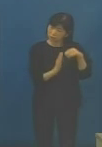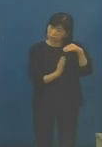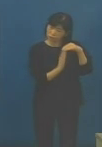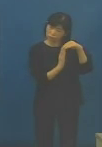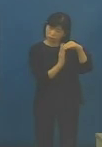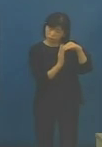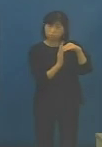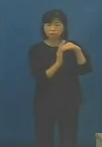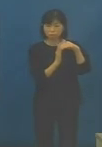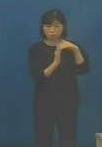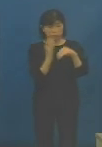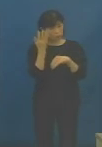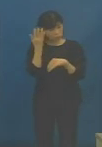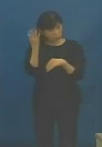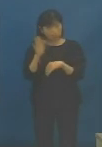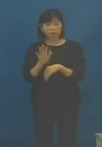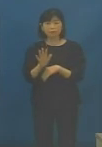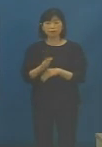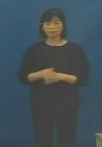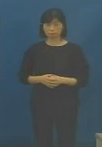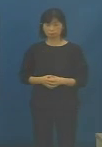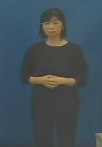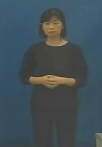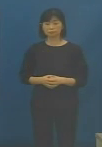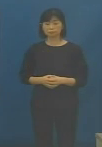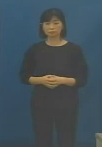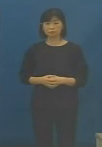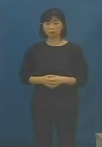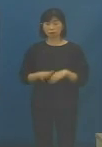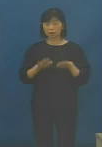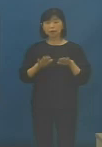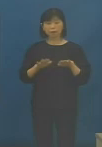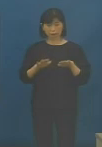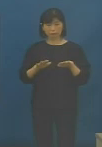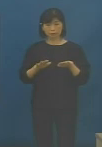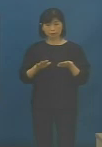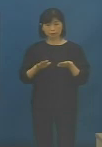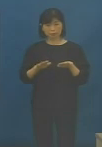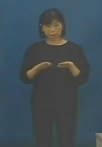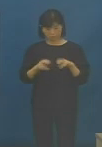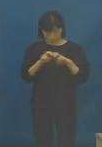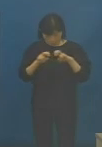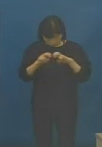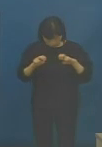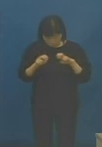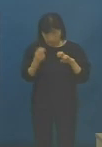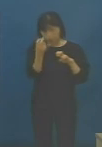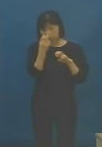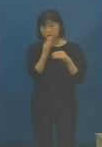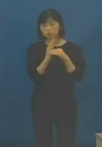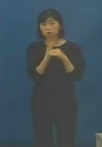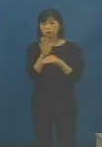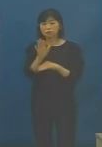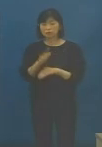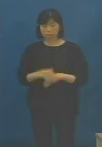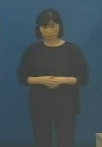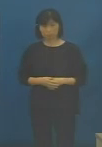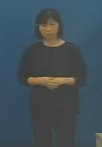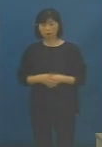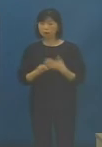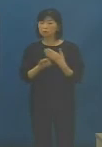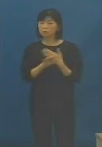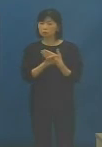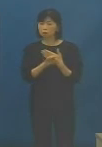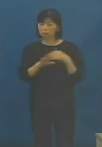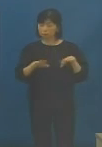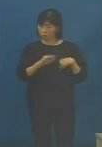ります。でその上で現在ですね、今精査中でありますが、例えばやっぱり今